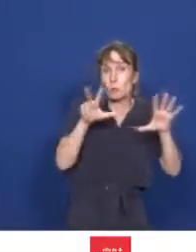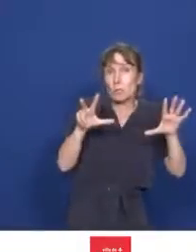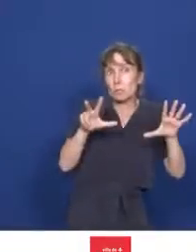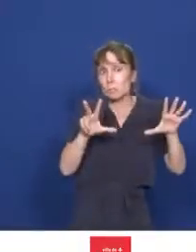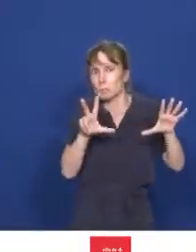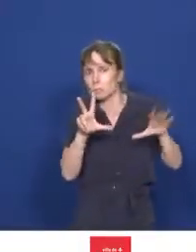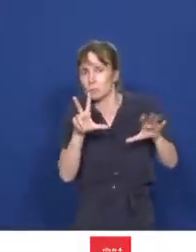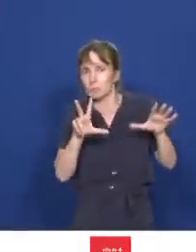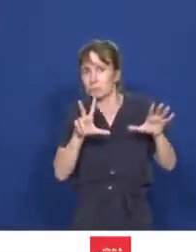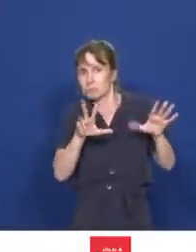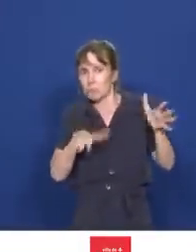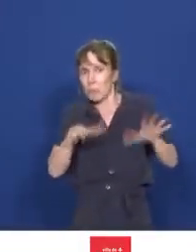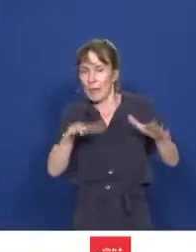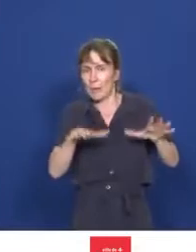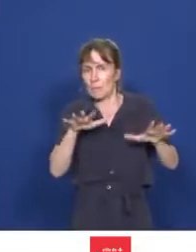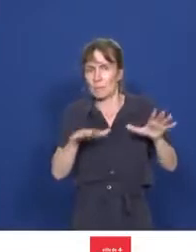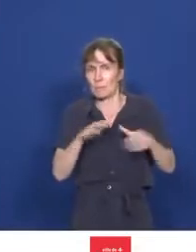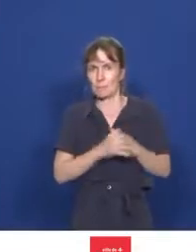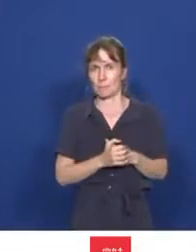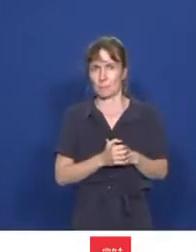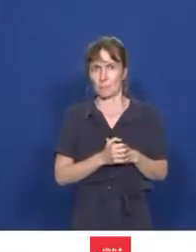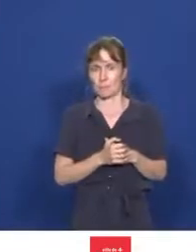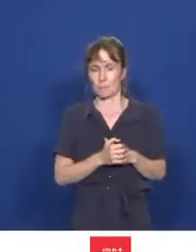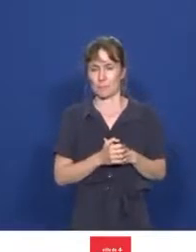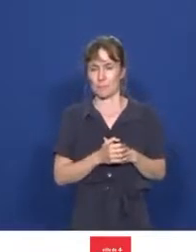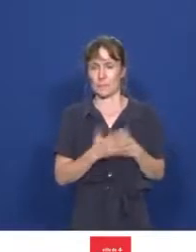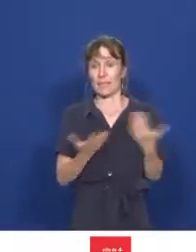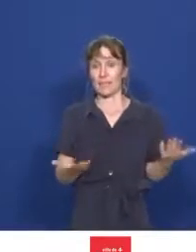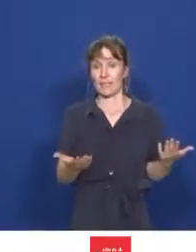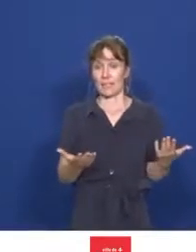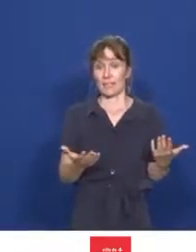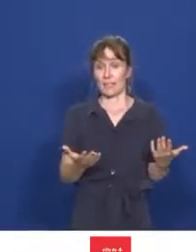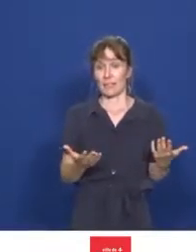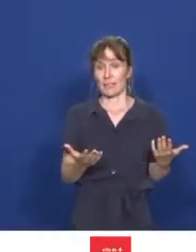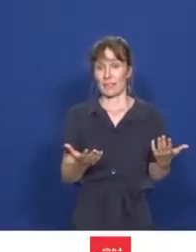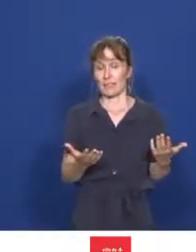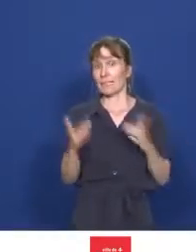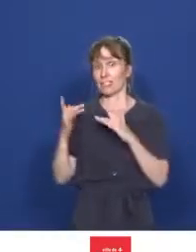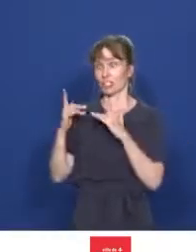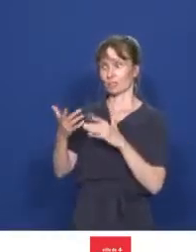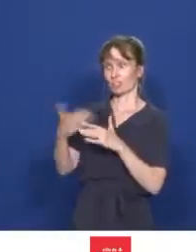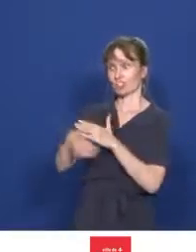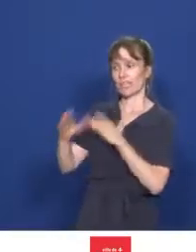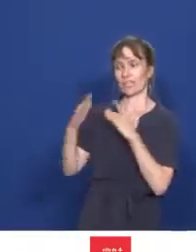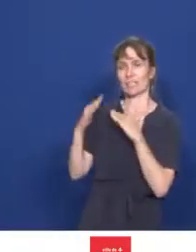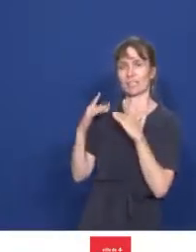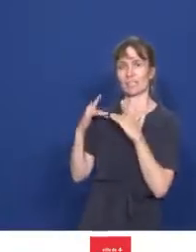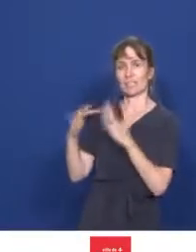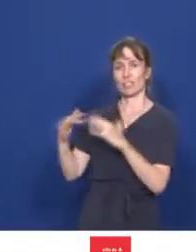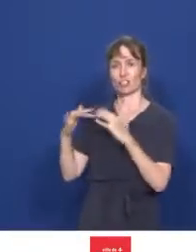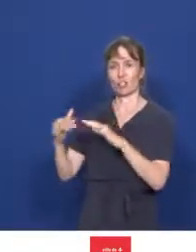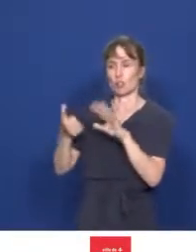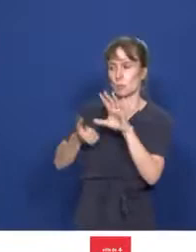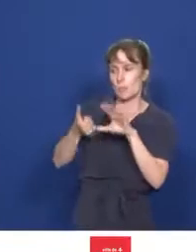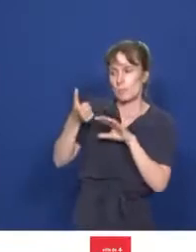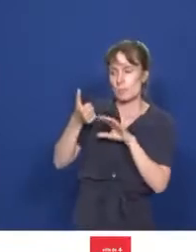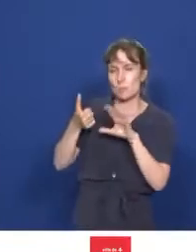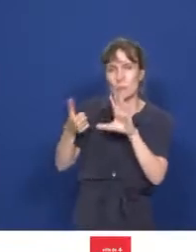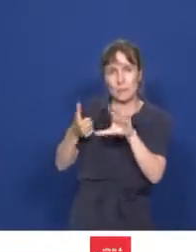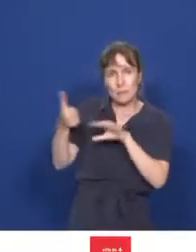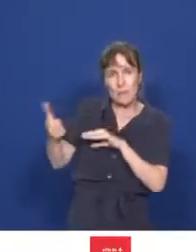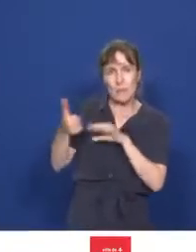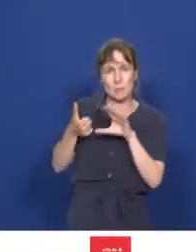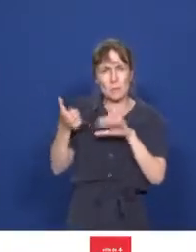et ça, je sais que l'intensité de l'action a été menée fortement dans les crèches. On est à 61, 64, 65 dans les